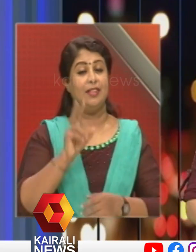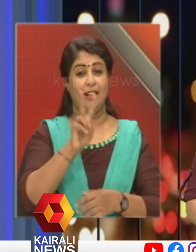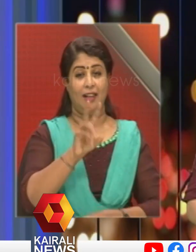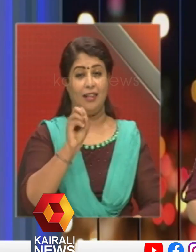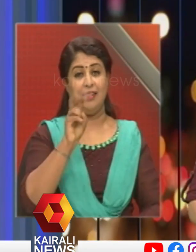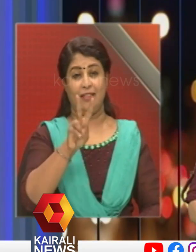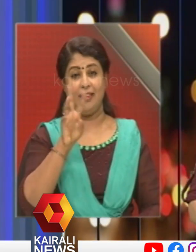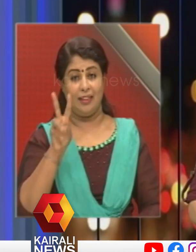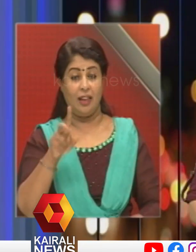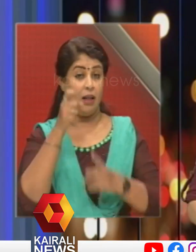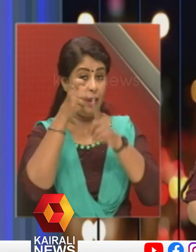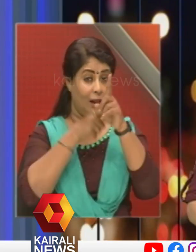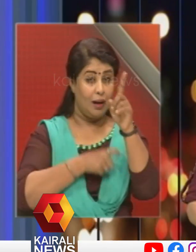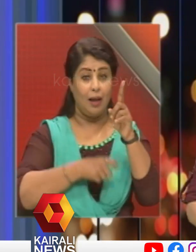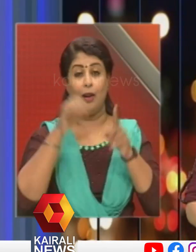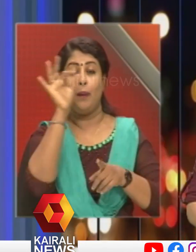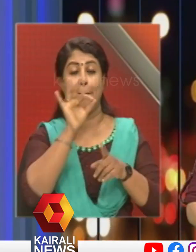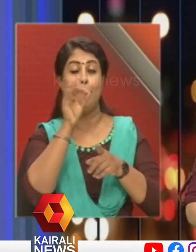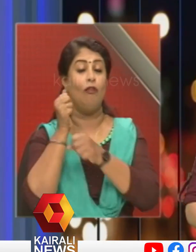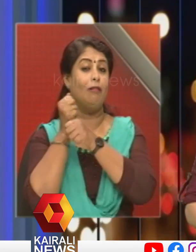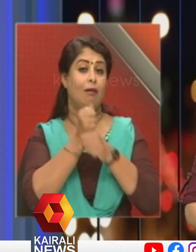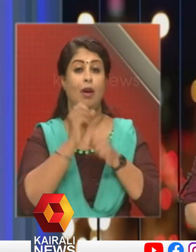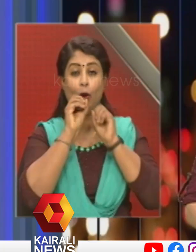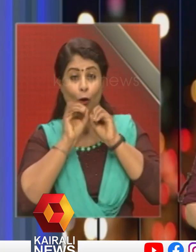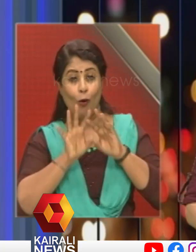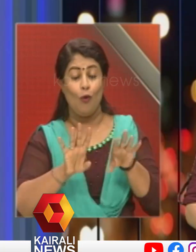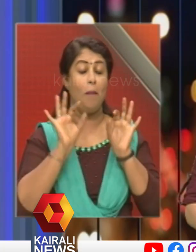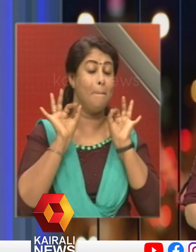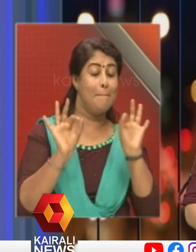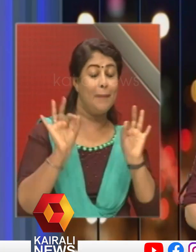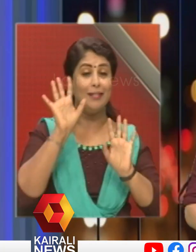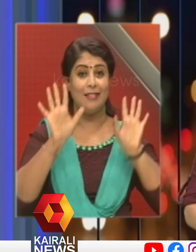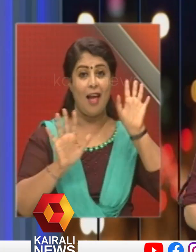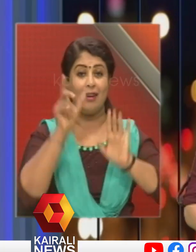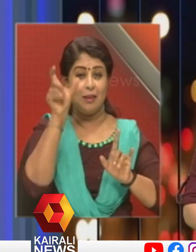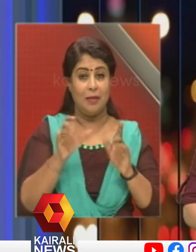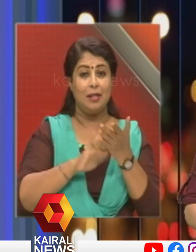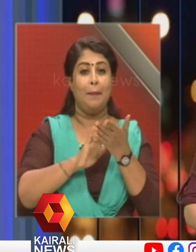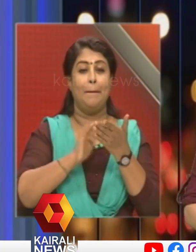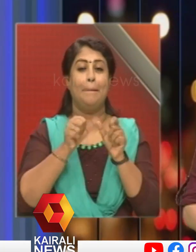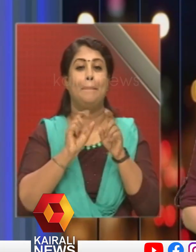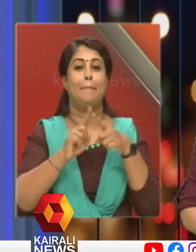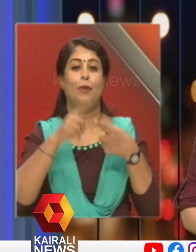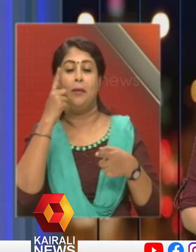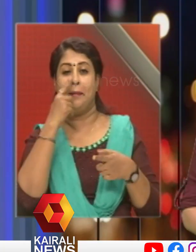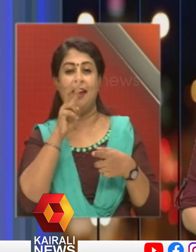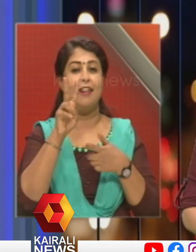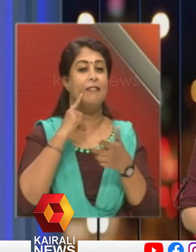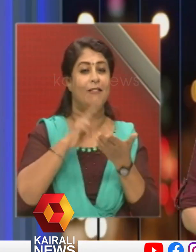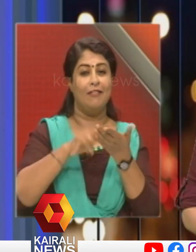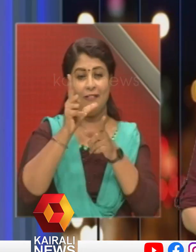2022ലെ സംസ്ഥാന ചലച്ചിത്ര അവാർഡുകൾ പ്രഖ്യാപിച്ചു മികച്ച നടനായ മമ്മൂട്ടിയും നടിയായ വിൻസി അലോഷ്യസും തിരഞ്ഞെടുക്കപ്പെട്ടു മികച്ച